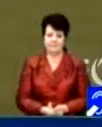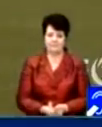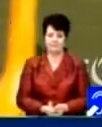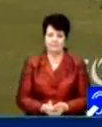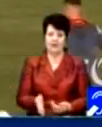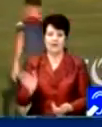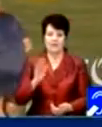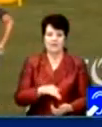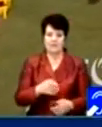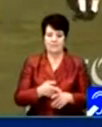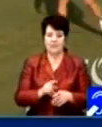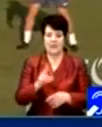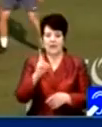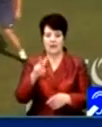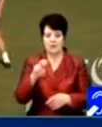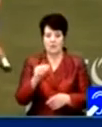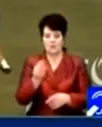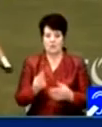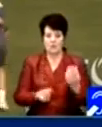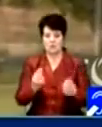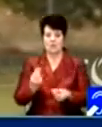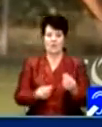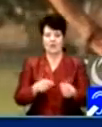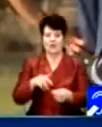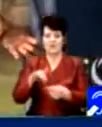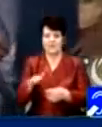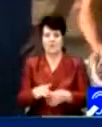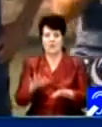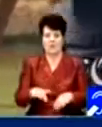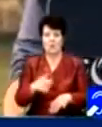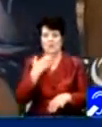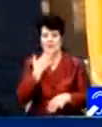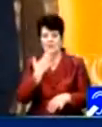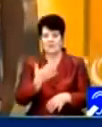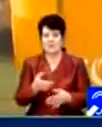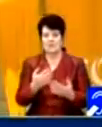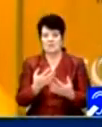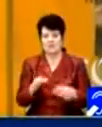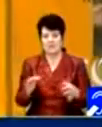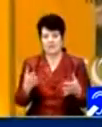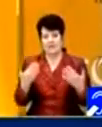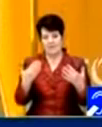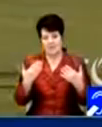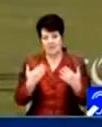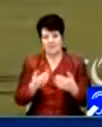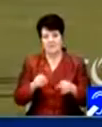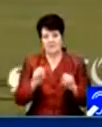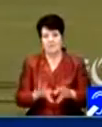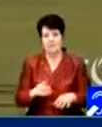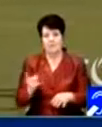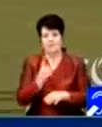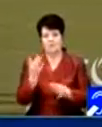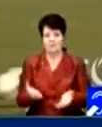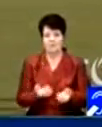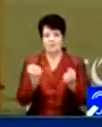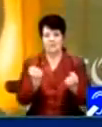După succesul de la Cluj, Hagi și-a lăsat jucătorii să plece la loturile naționale și și-a luat o scurtă vacanță. Regele vede o singură soluție pentru salvarea